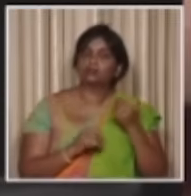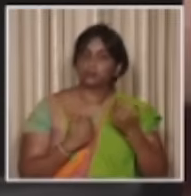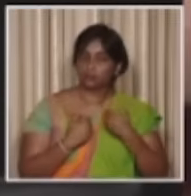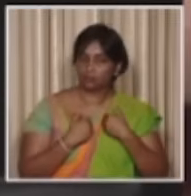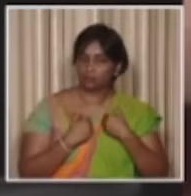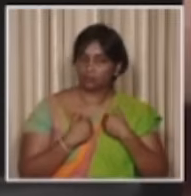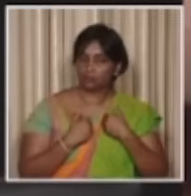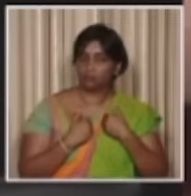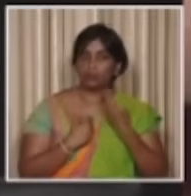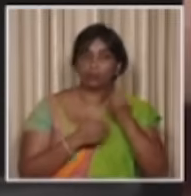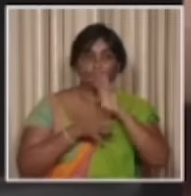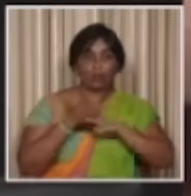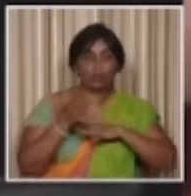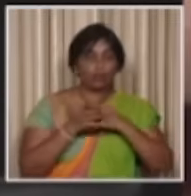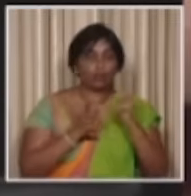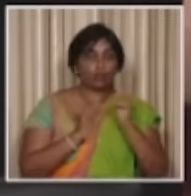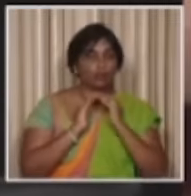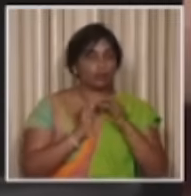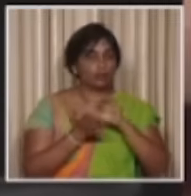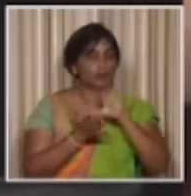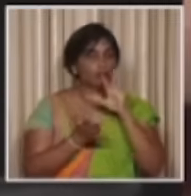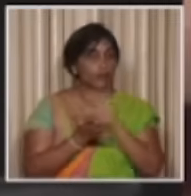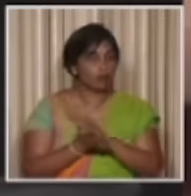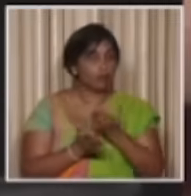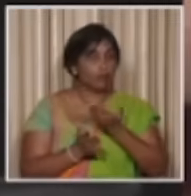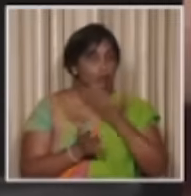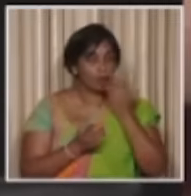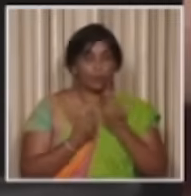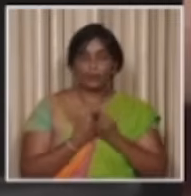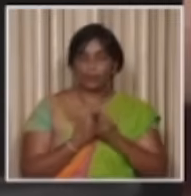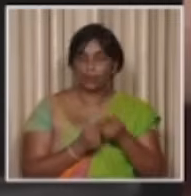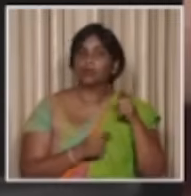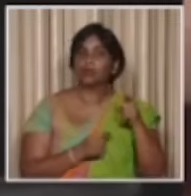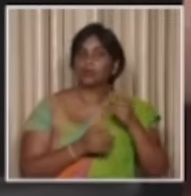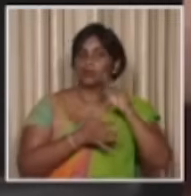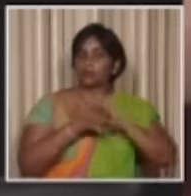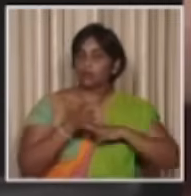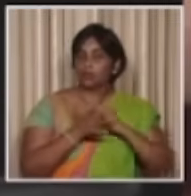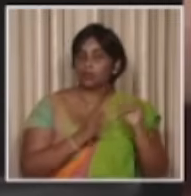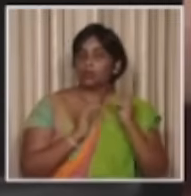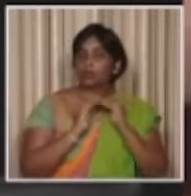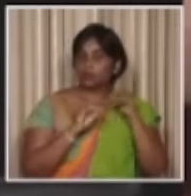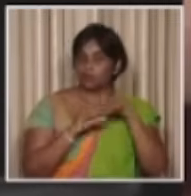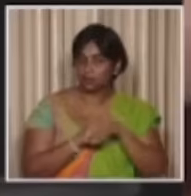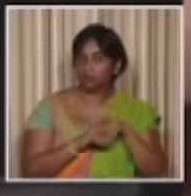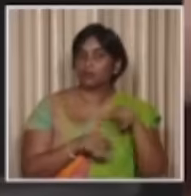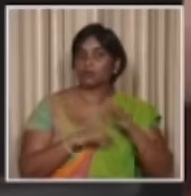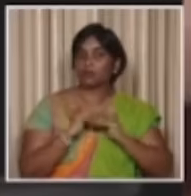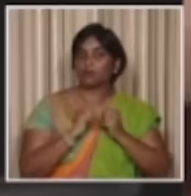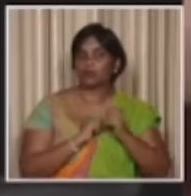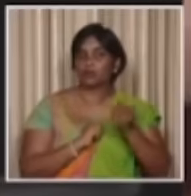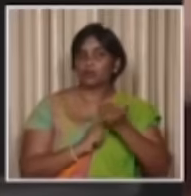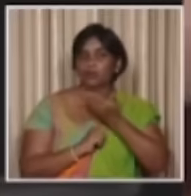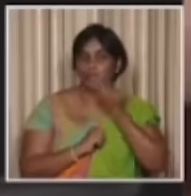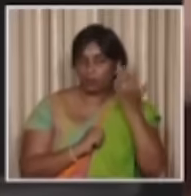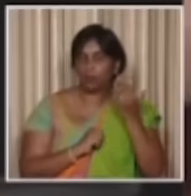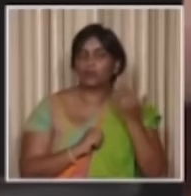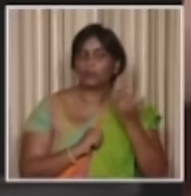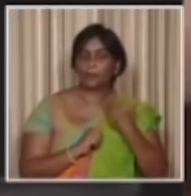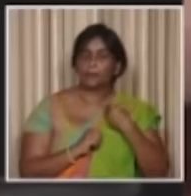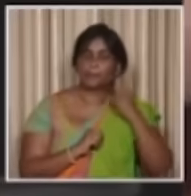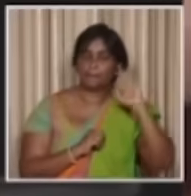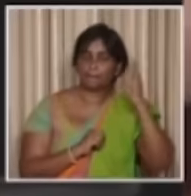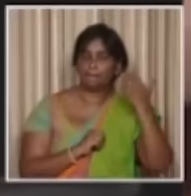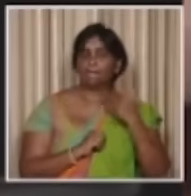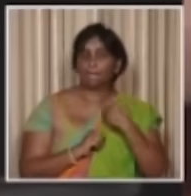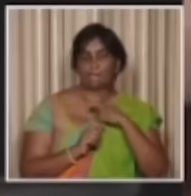අපිට අයවැය කාර්යාලය ස්ථාපිත කරගන්න පුළුවන් නම් කඩිනමින් මේ අයවැය කාර්යාලය තුලින් මේ කටයුත්ත කරන්න පුළුවන් කියන එකත් මම